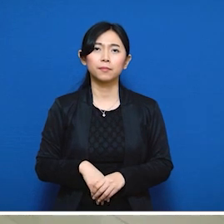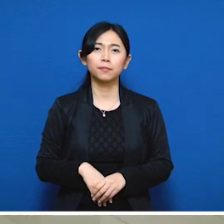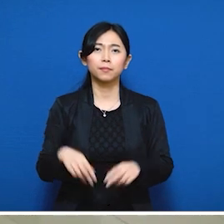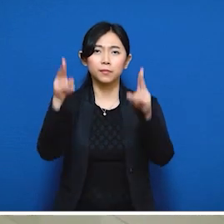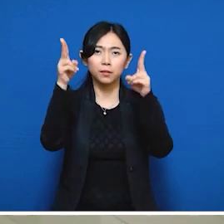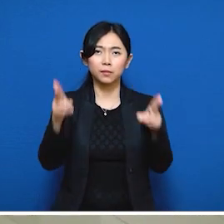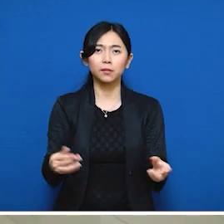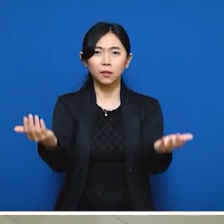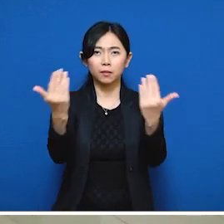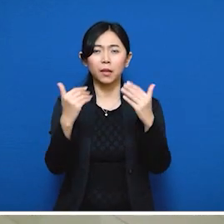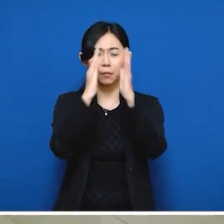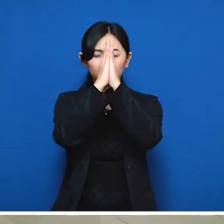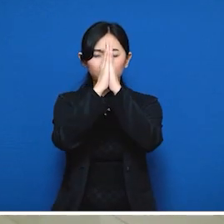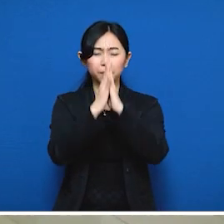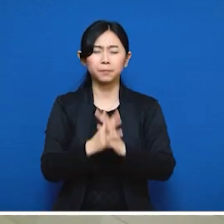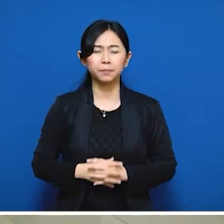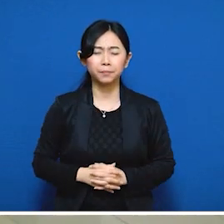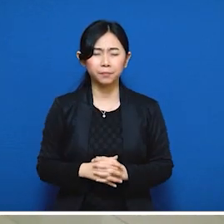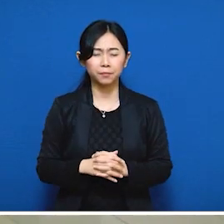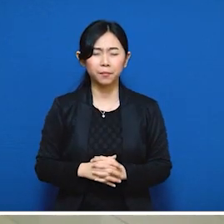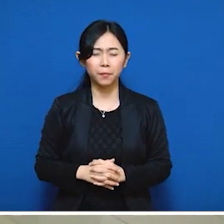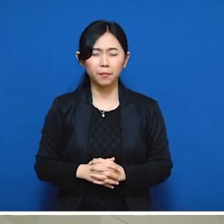Jemaat, mari kita berdoa.